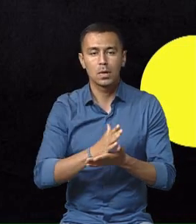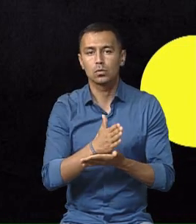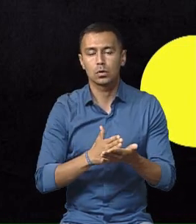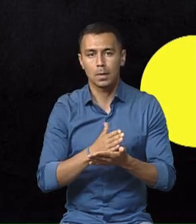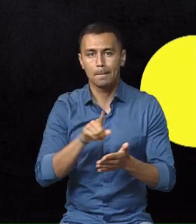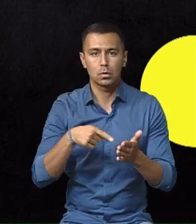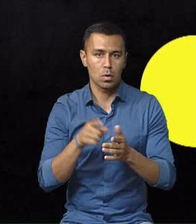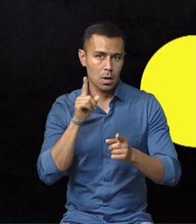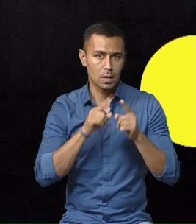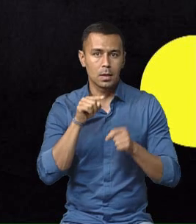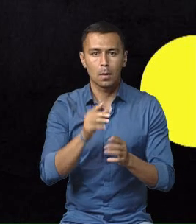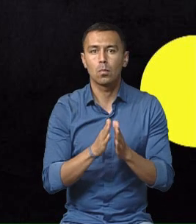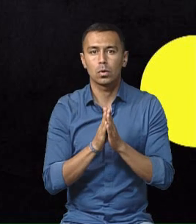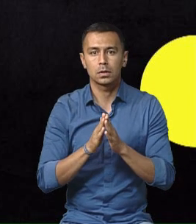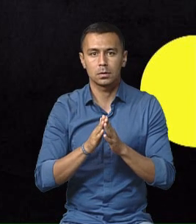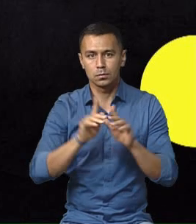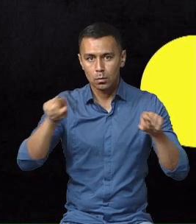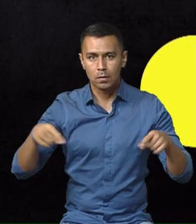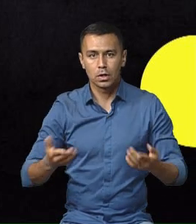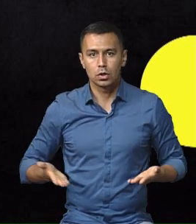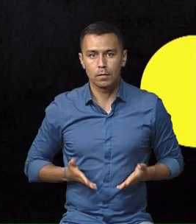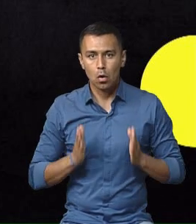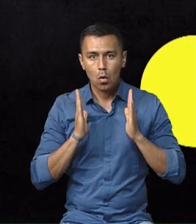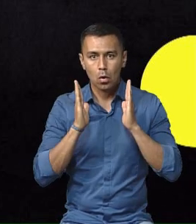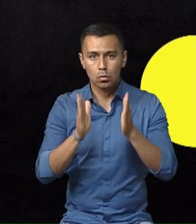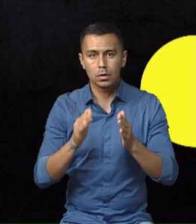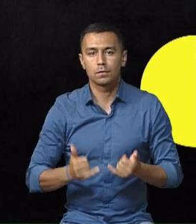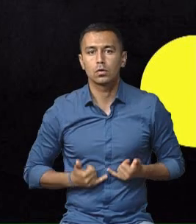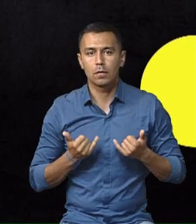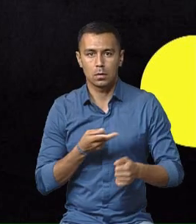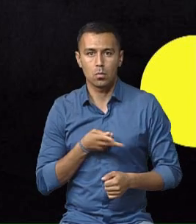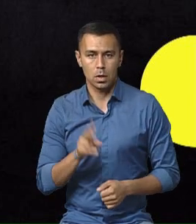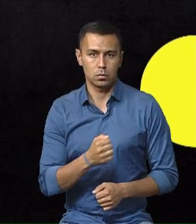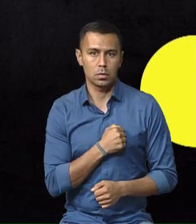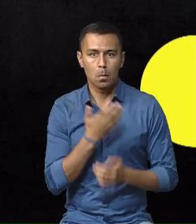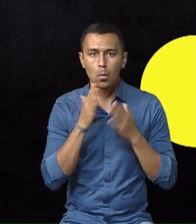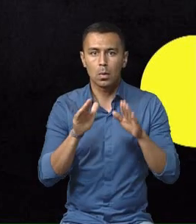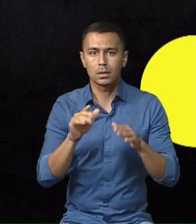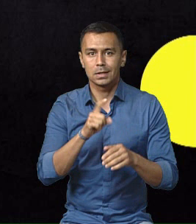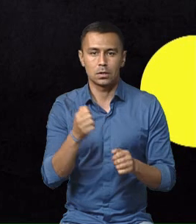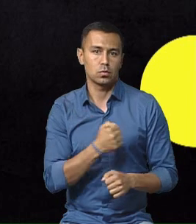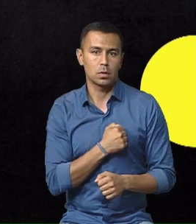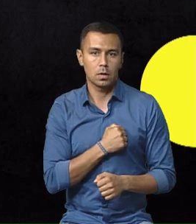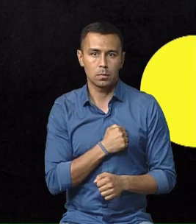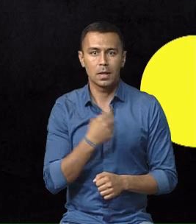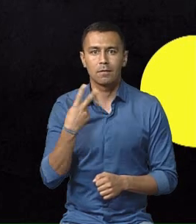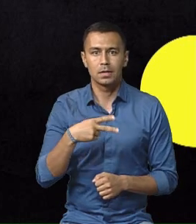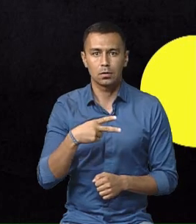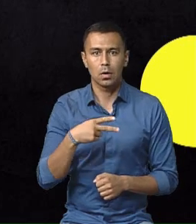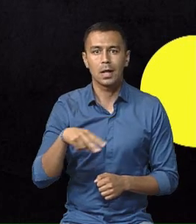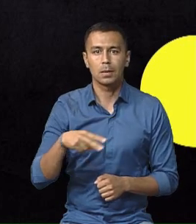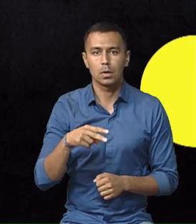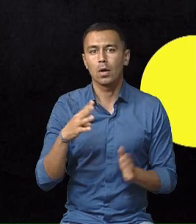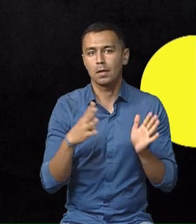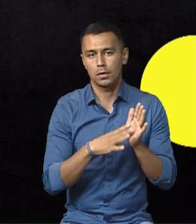Даражнянської міської ради. Там просять сформувати живий коридор та вшанувати полеглого захисника. Попрощаються із Олександром Грузевичем 20 липня